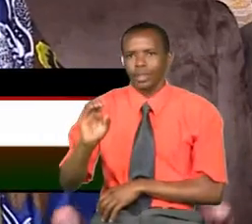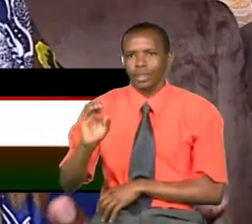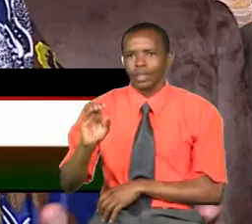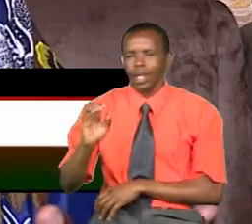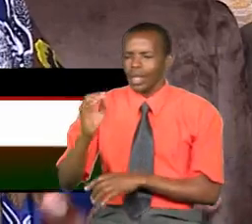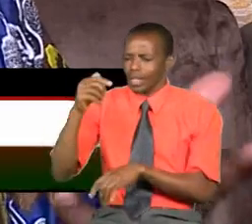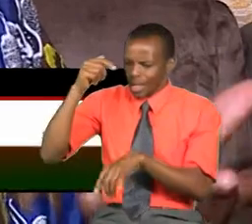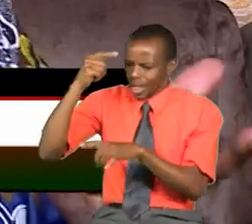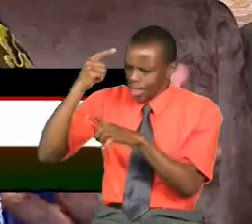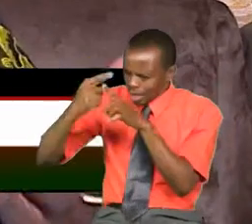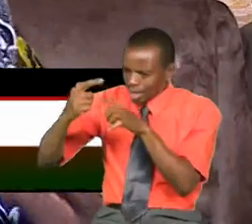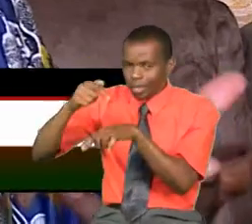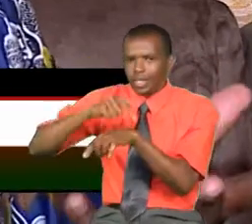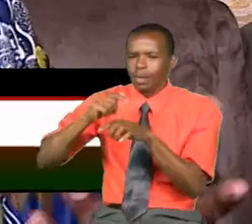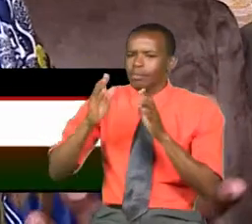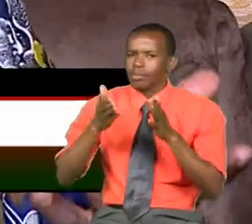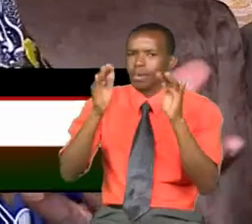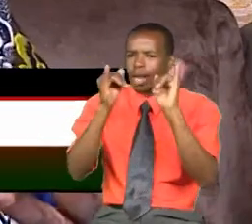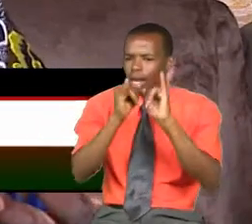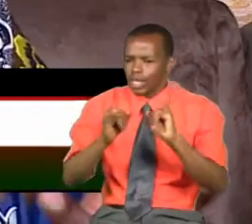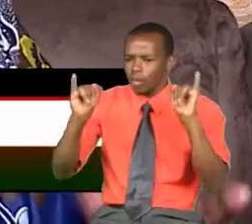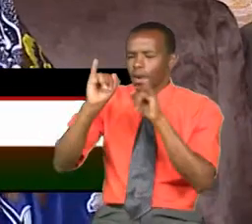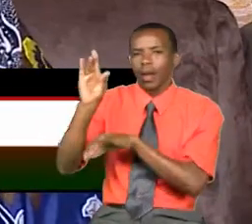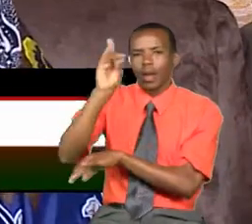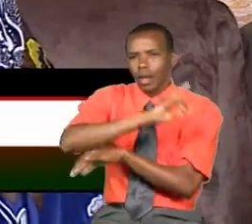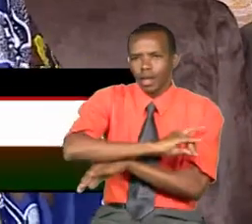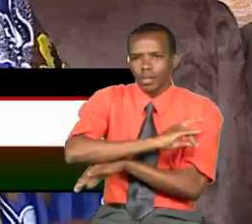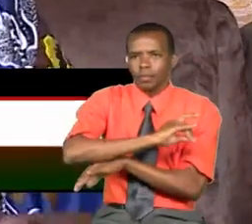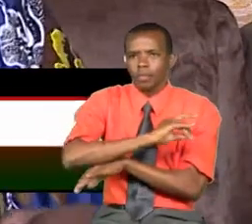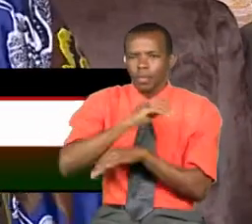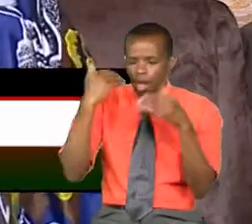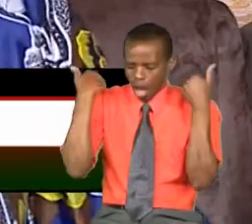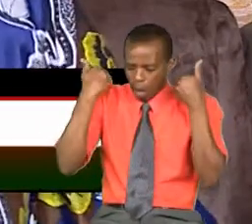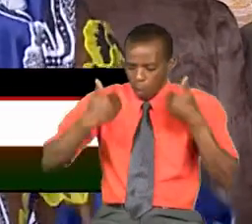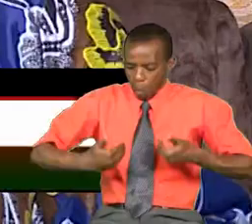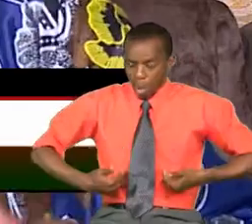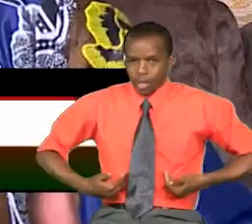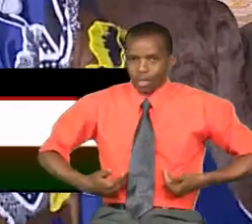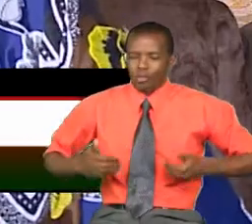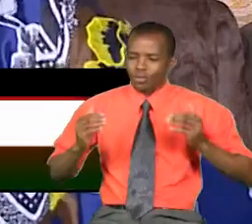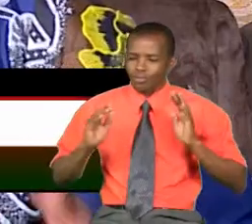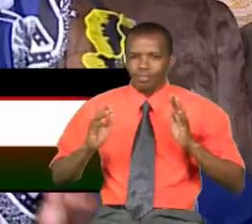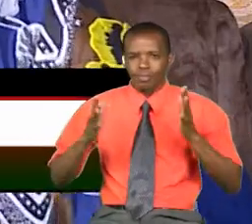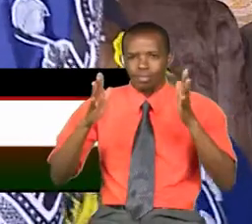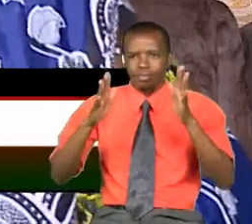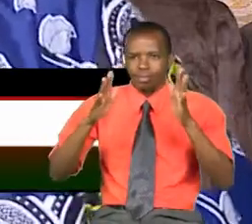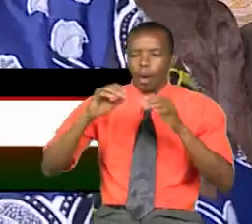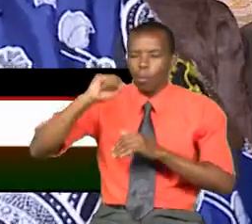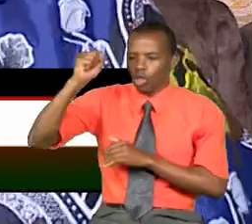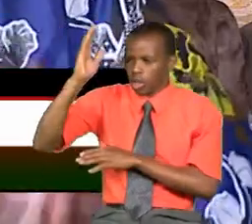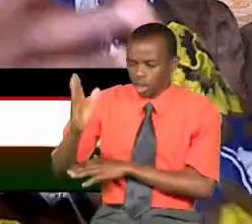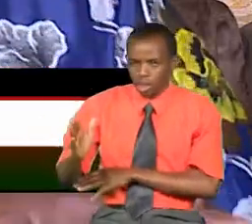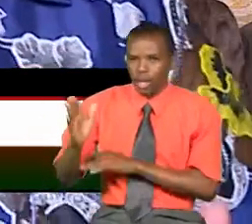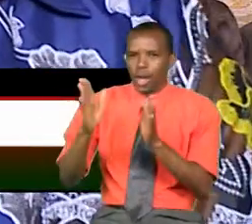mwaka tunaposherehekea siku hii ya Mashujaa Day, mimi pia husherehekea na wanasiasa